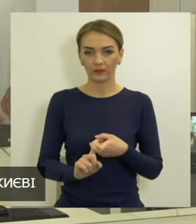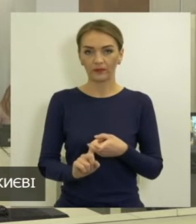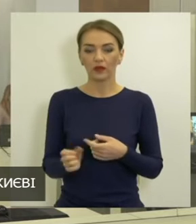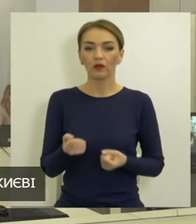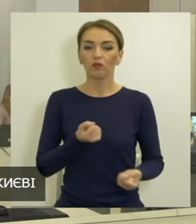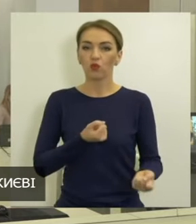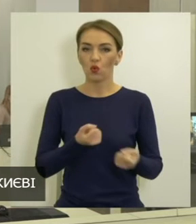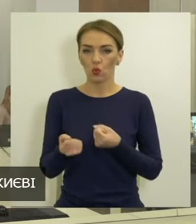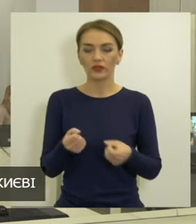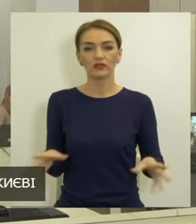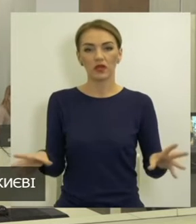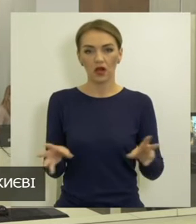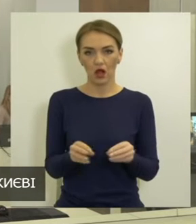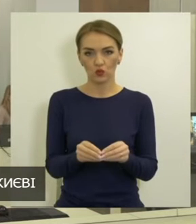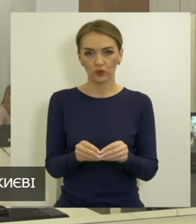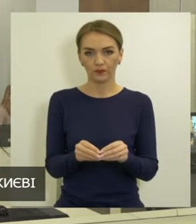Боротись разом.